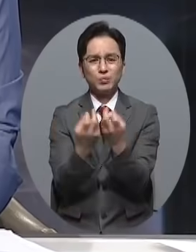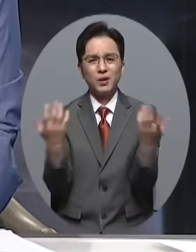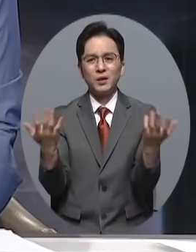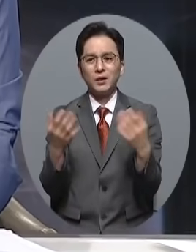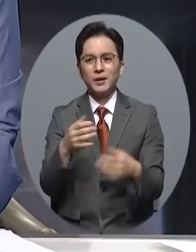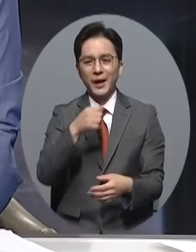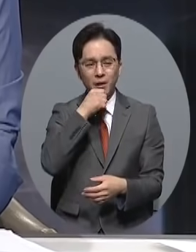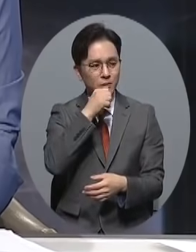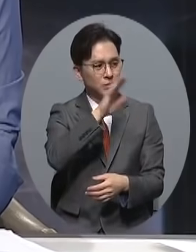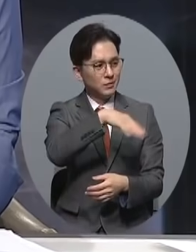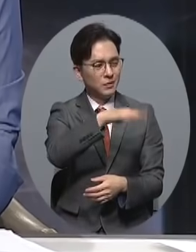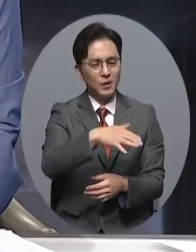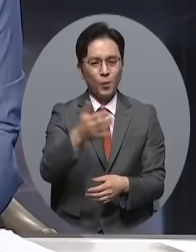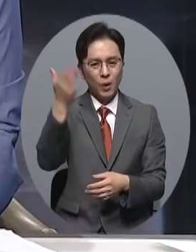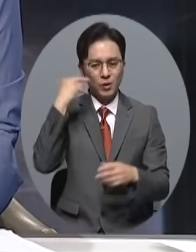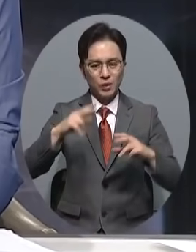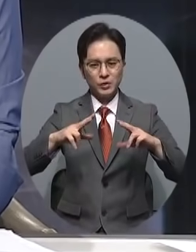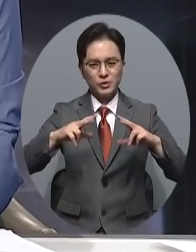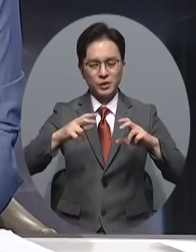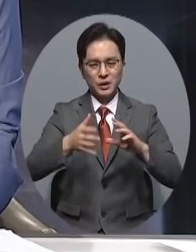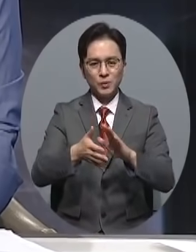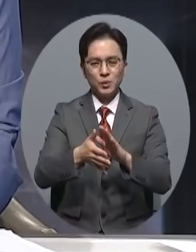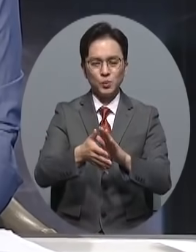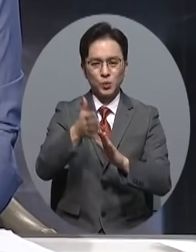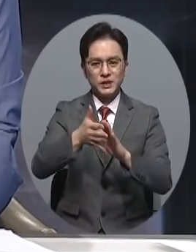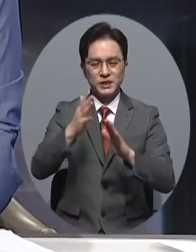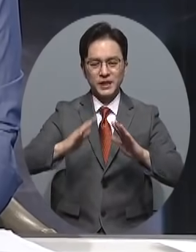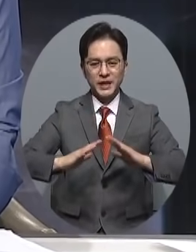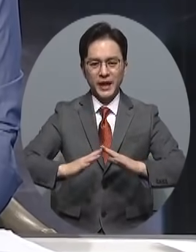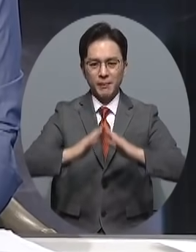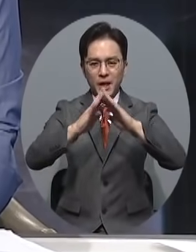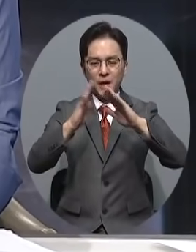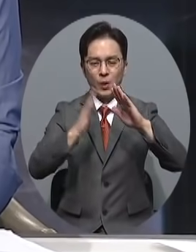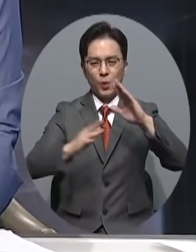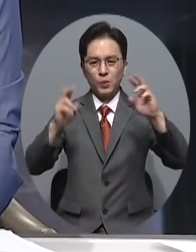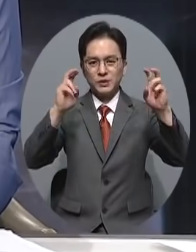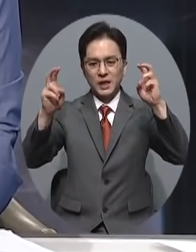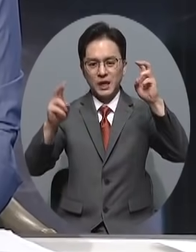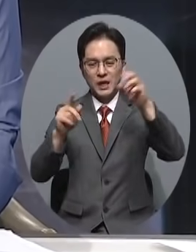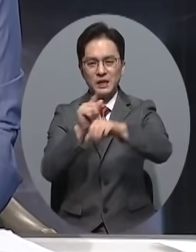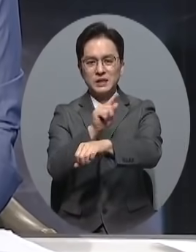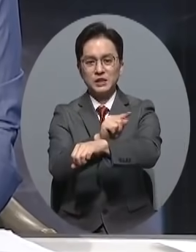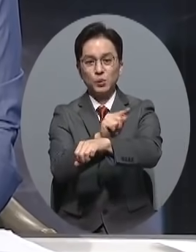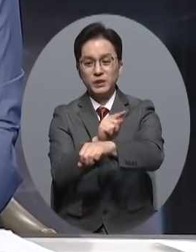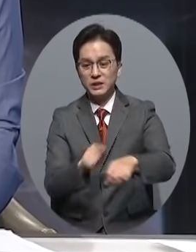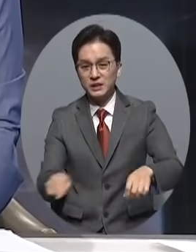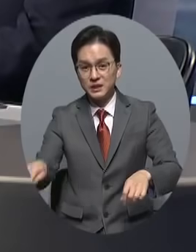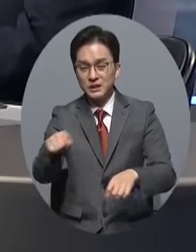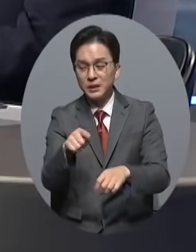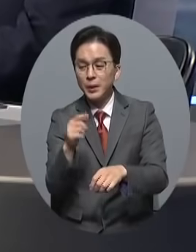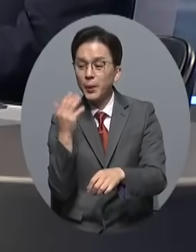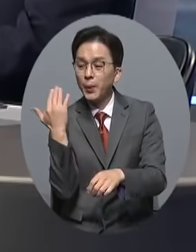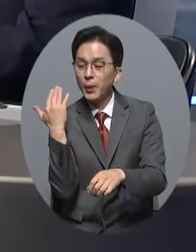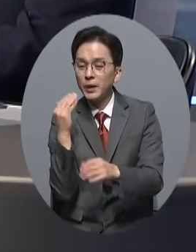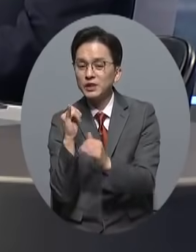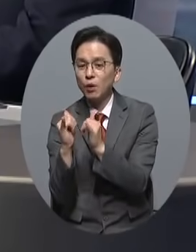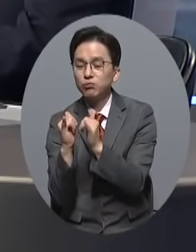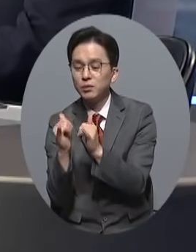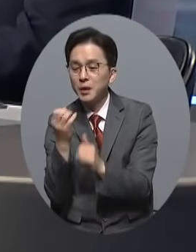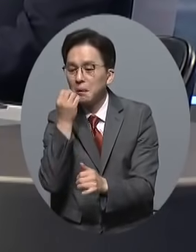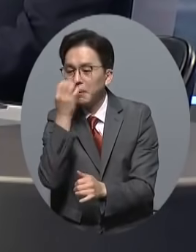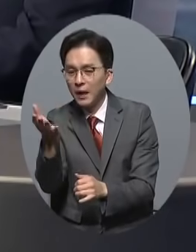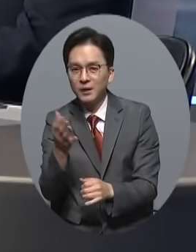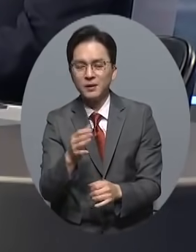이렇게 얘기를 했다는 직원들 증언이나 지금 언론 보도가 나오고 있습니다. 그런 부분에 대해서도